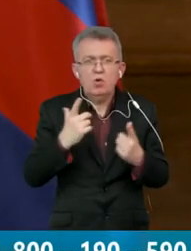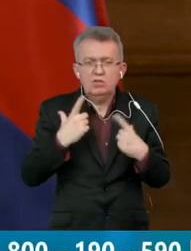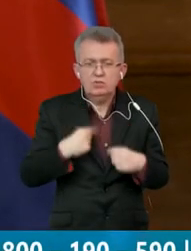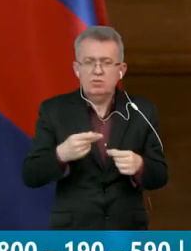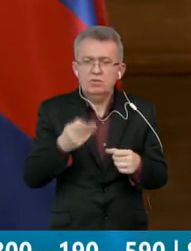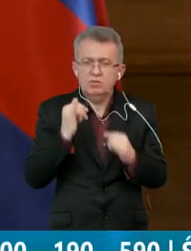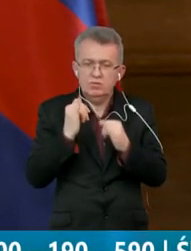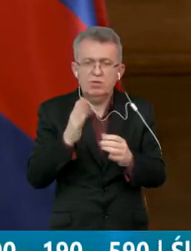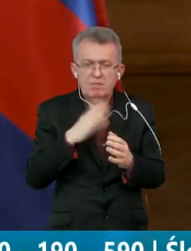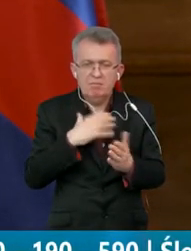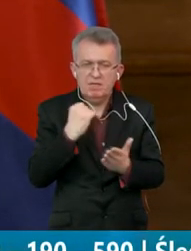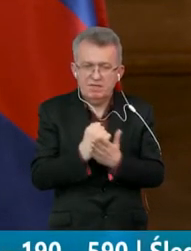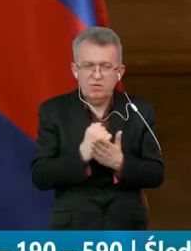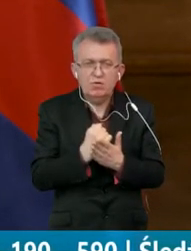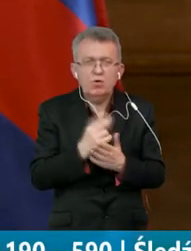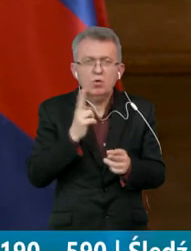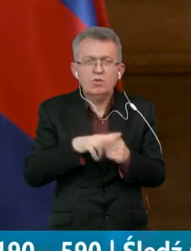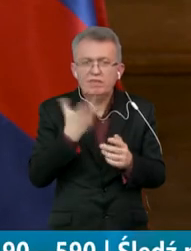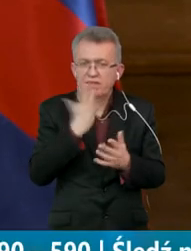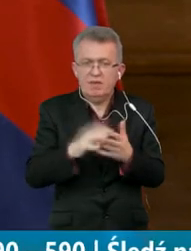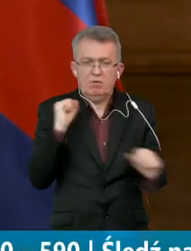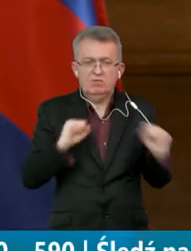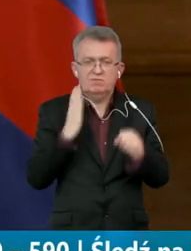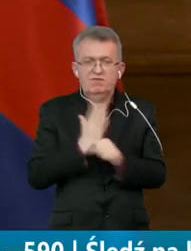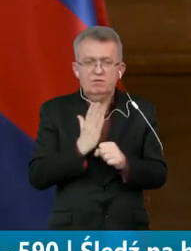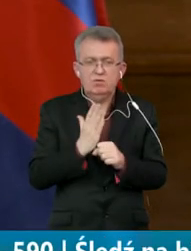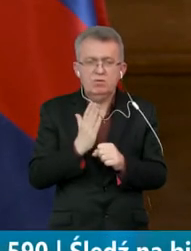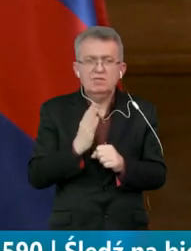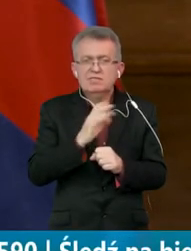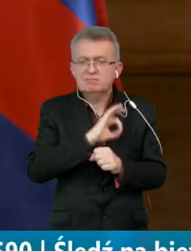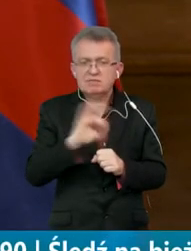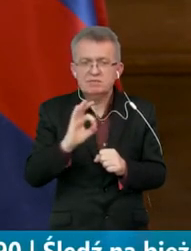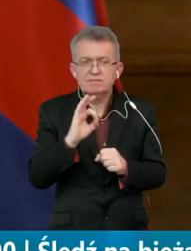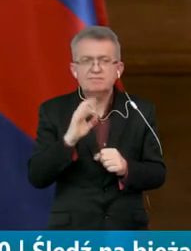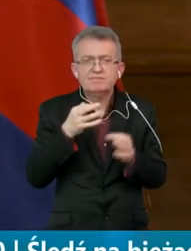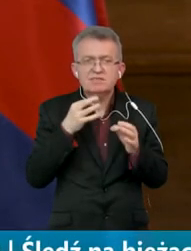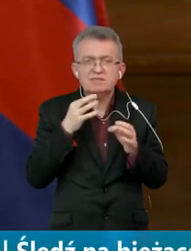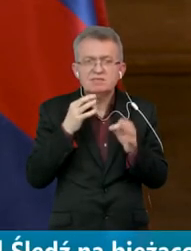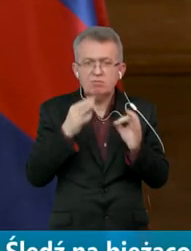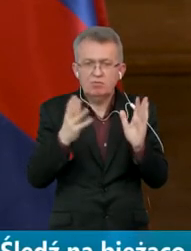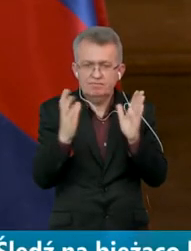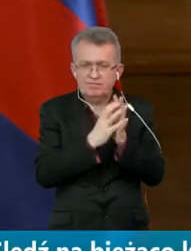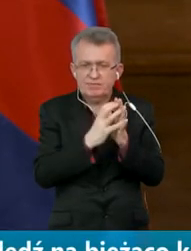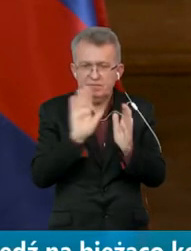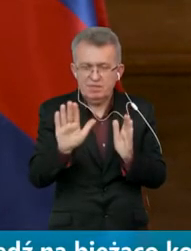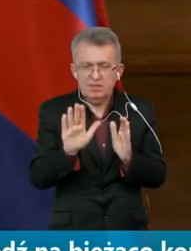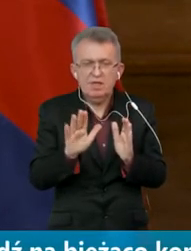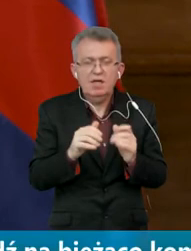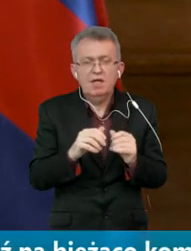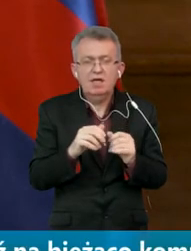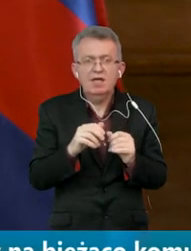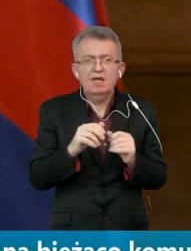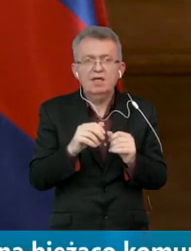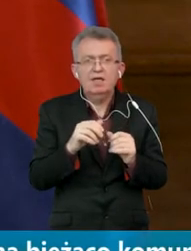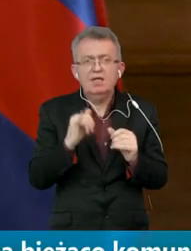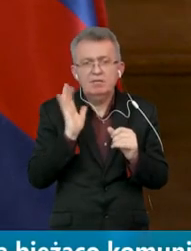które są osobami niepełnosprawnymi i poruszają się specjalnie oznakowanymi pojazdami. Oczywiście